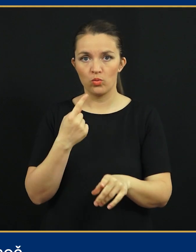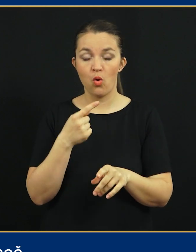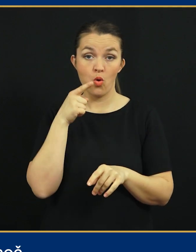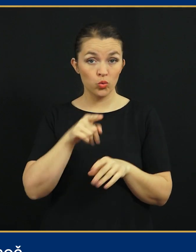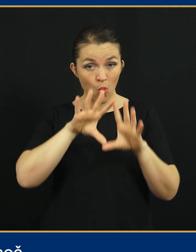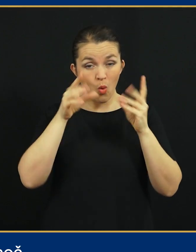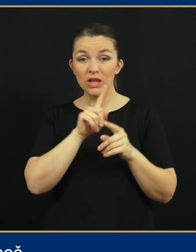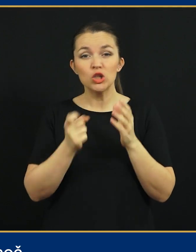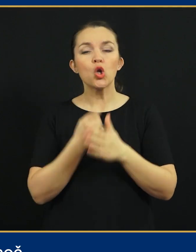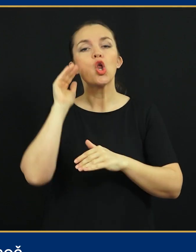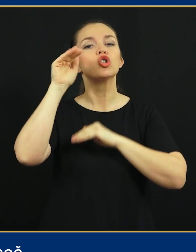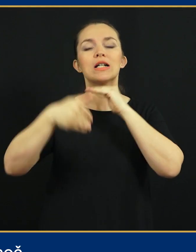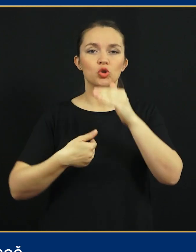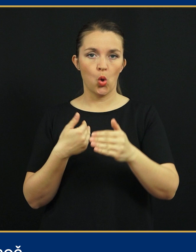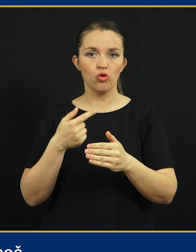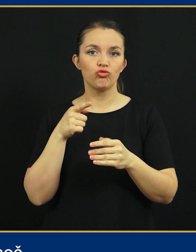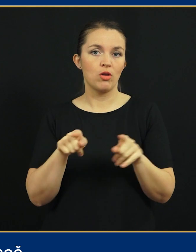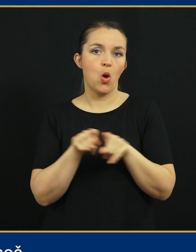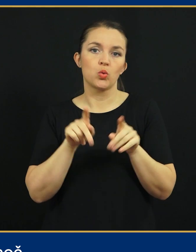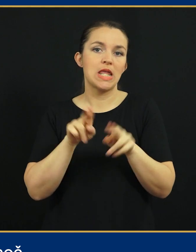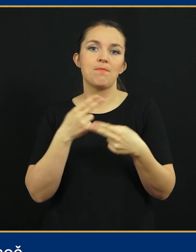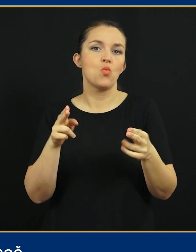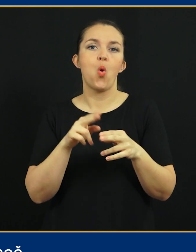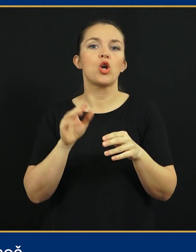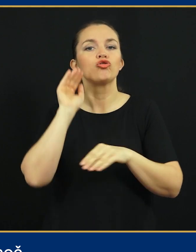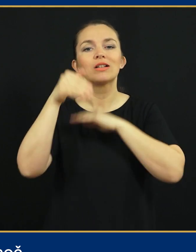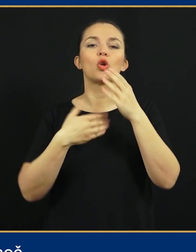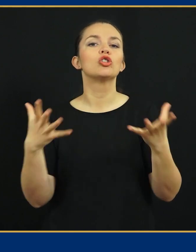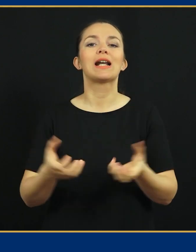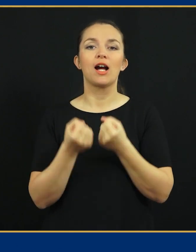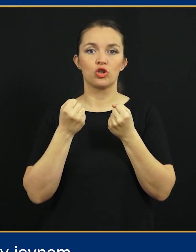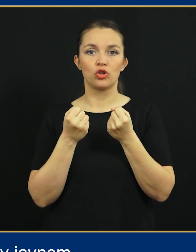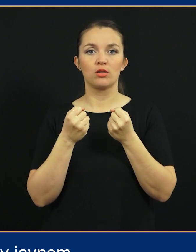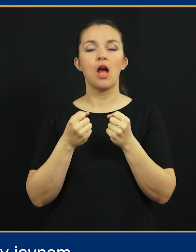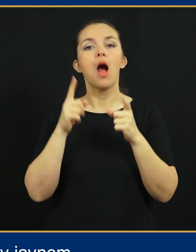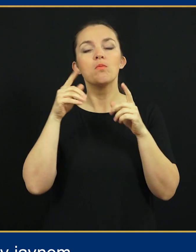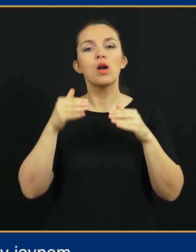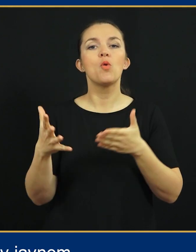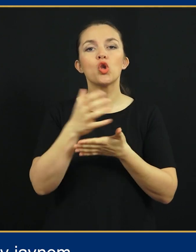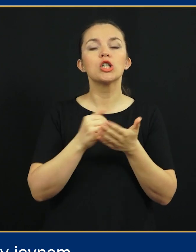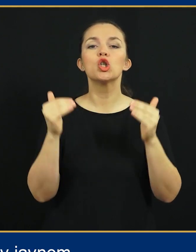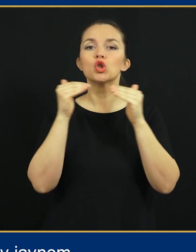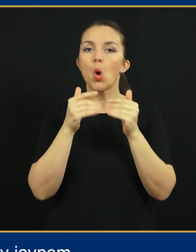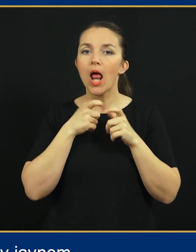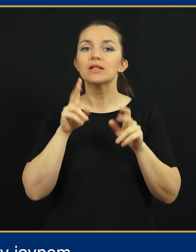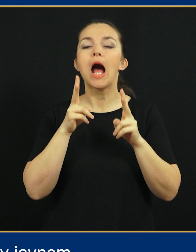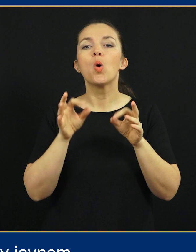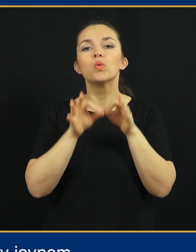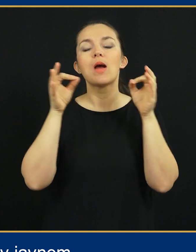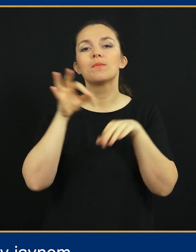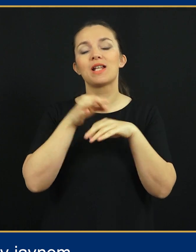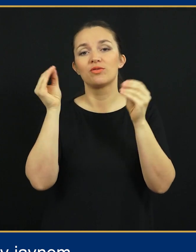to se ni zgodilo čez noč in tako tudi ne more biti rešeno. Doseči moramo soglasje, kako v